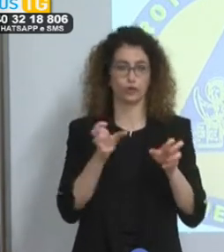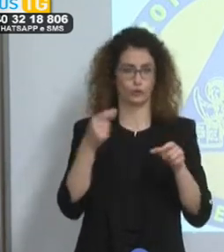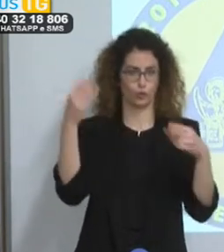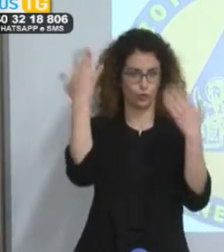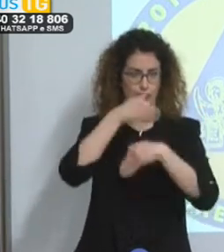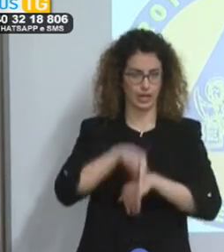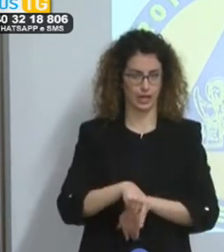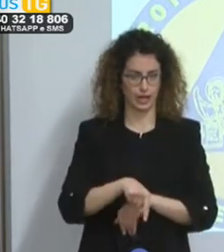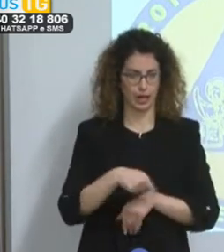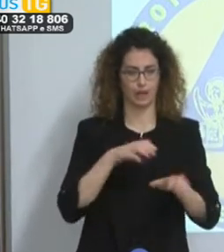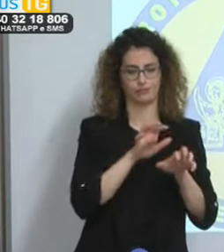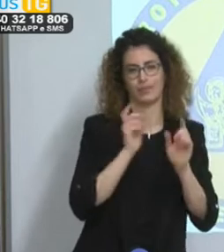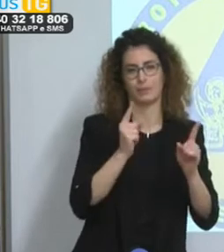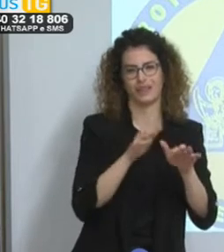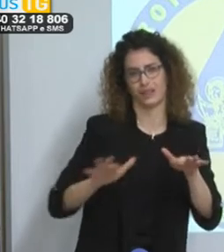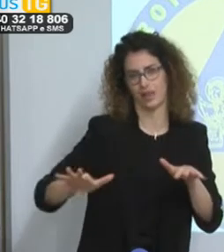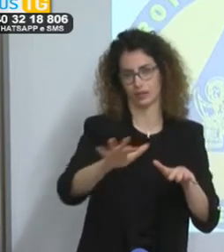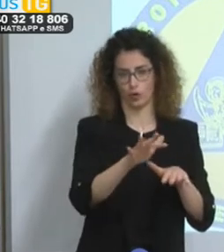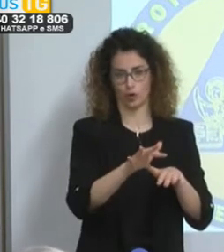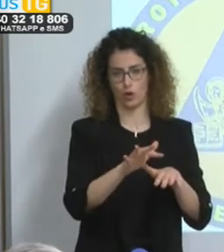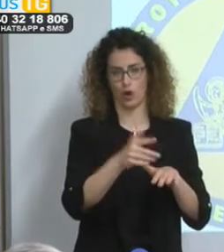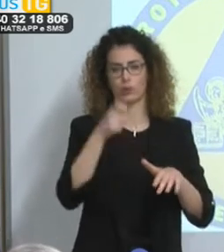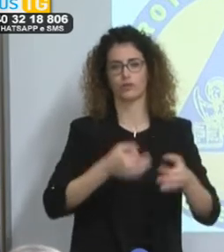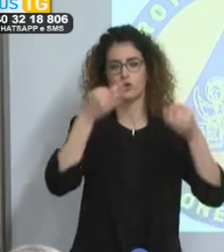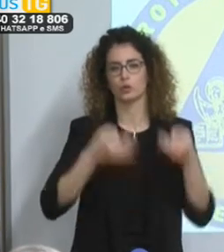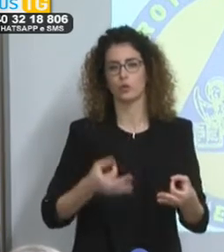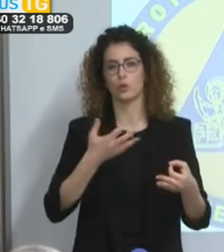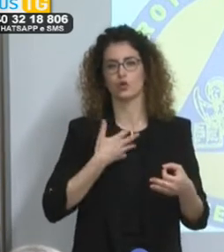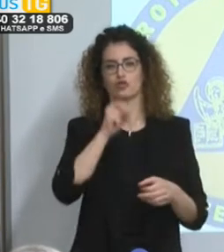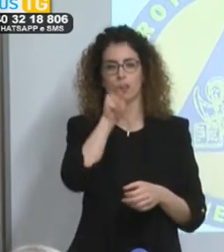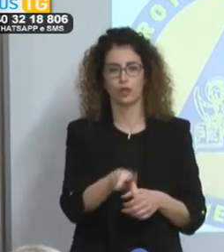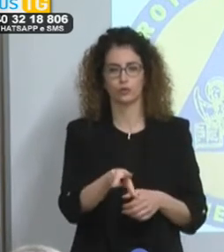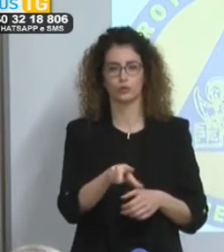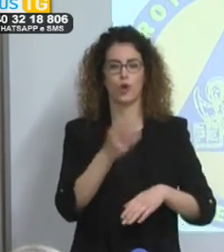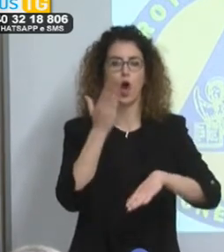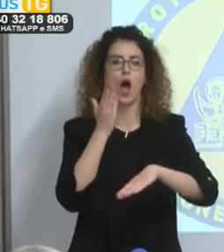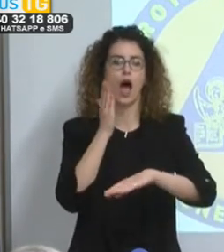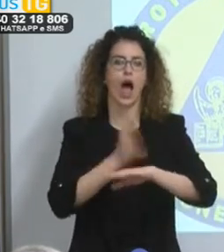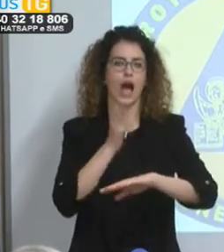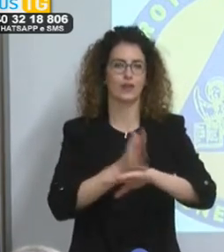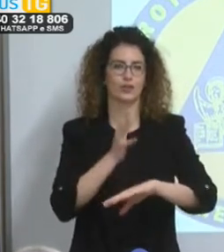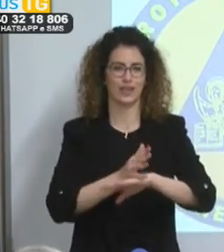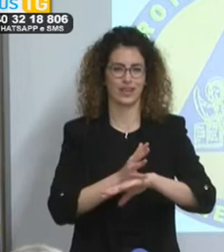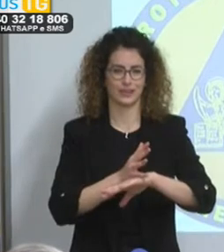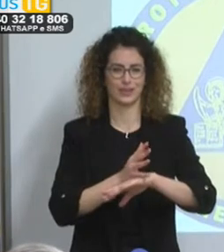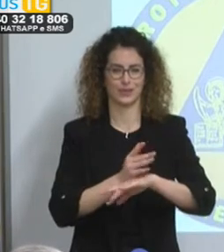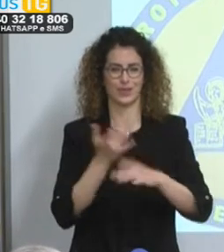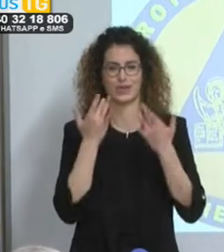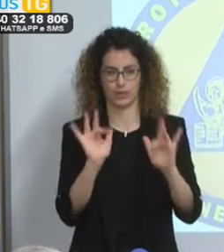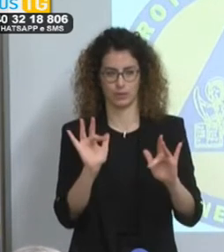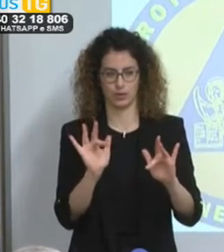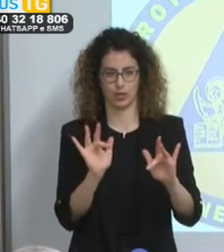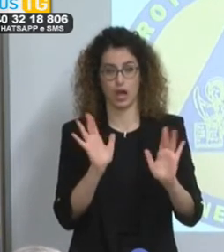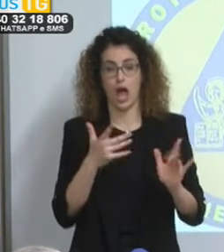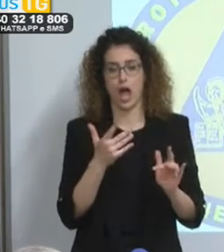perché sicuramente c'è anche l'annuncio di accessi agevolati per gli ultraottantenni. Premesso che c'è un ordine di